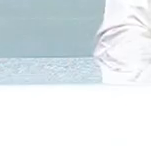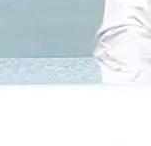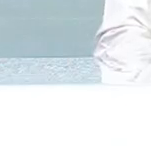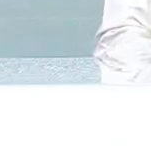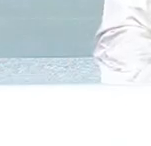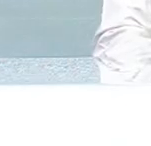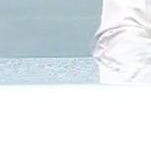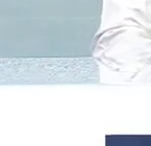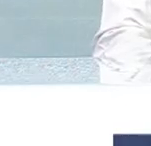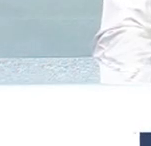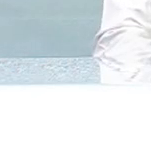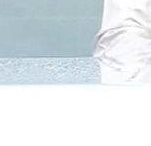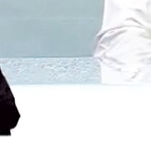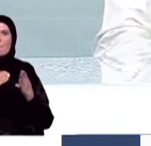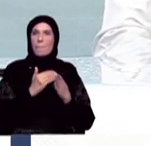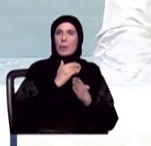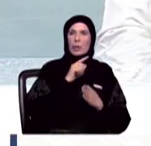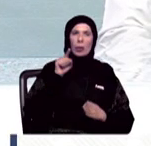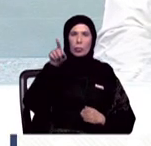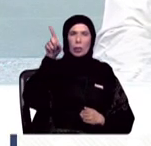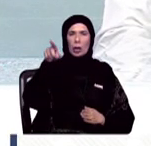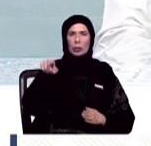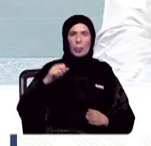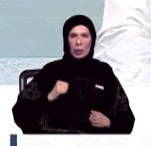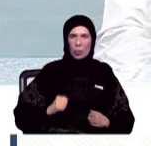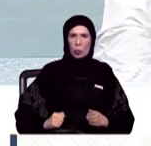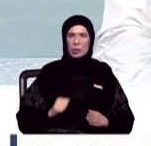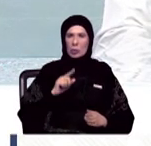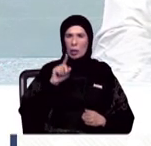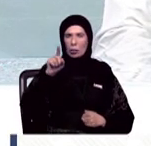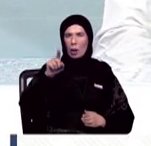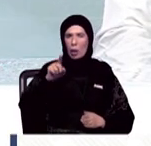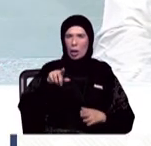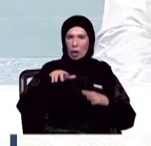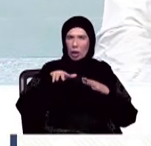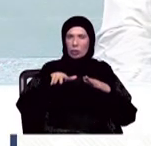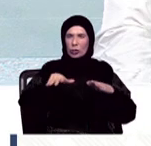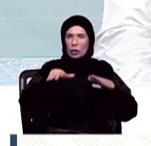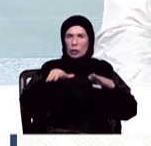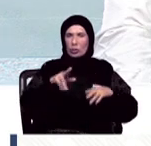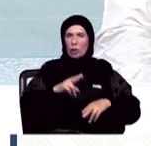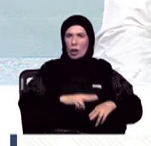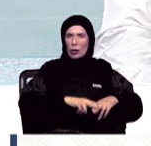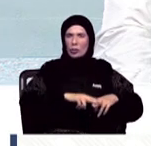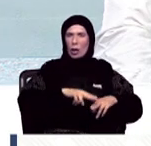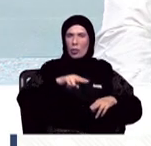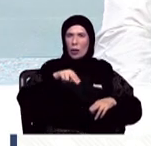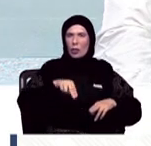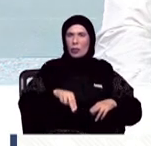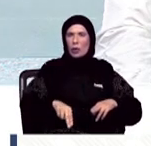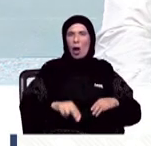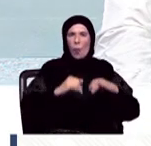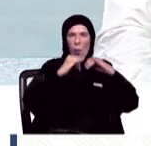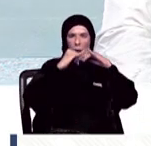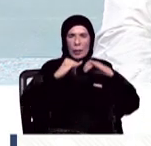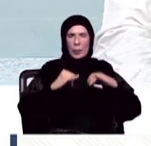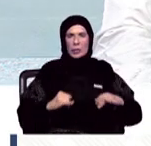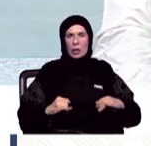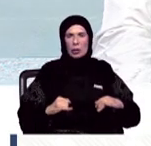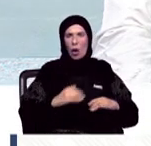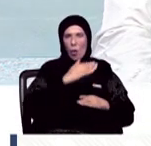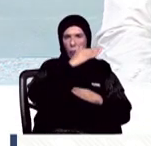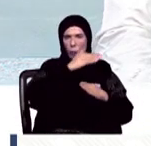اعربت وزاره الخارجيه عن ادانه مملكه البحرين واستنكارها بشده للاعتداءات الاسرائيليه على مخيم